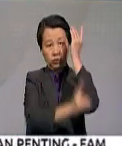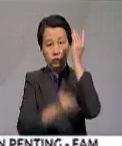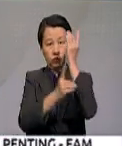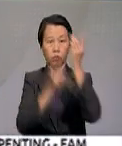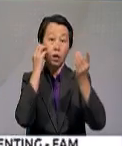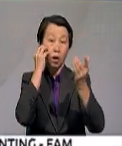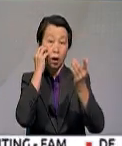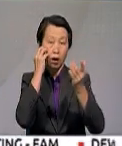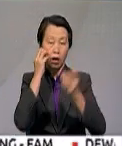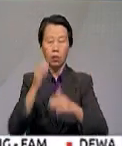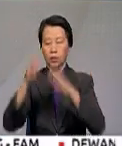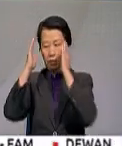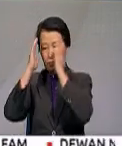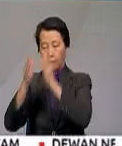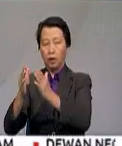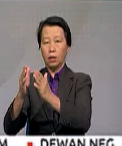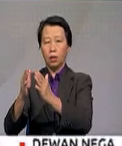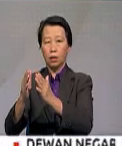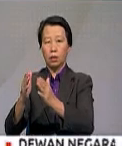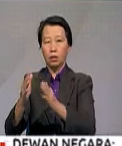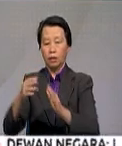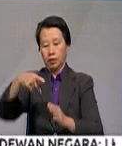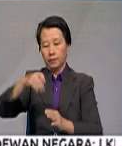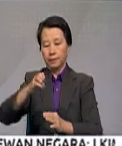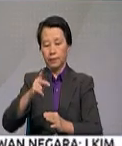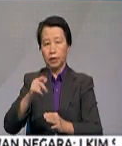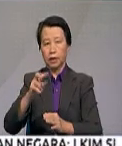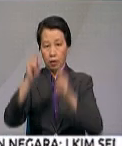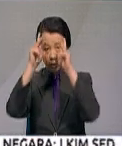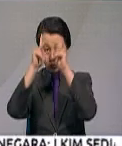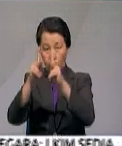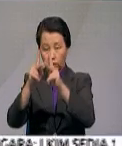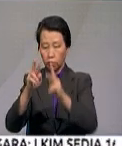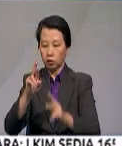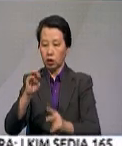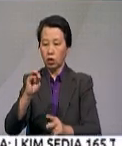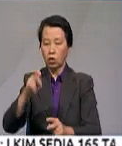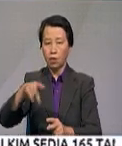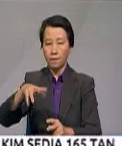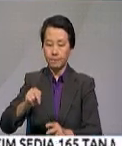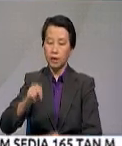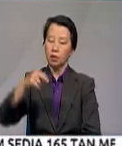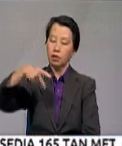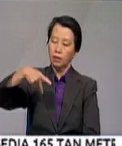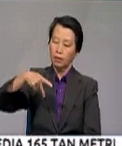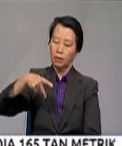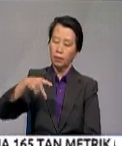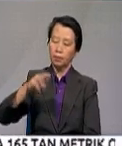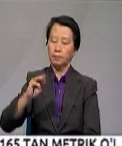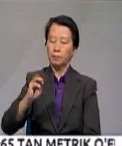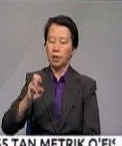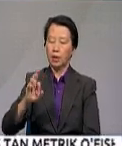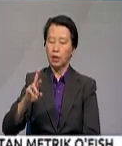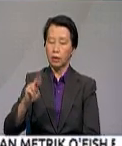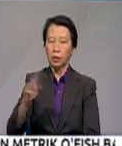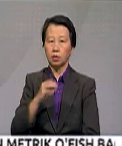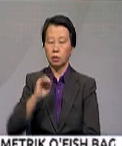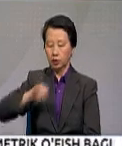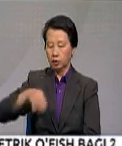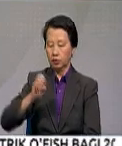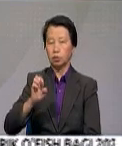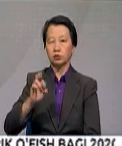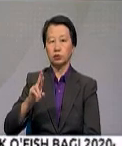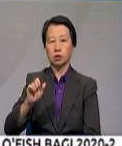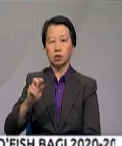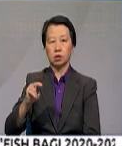Kemaman, manakala di negeri Pahang melibatkan daerah Pekan, Kuantan, Rumpin, Maran dan juga Jerantut, dan tidak terkecuali juga di